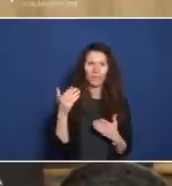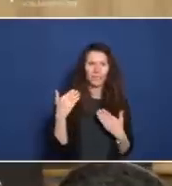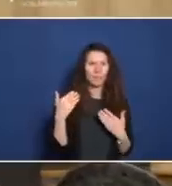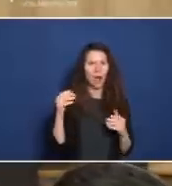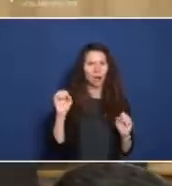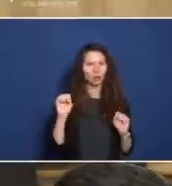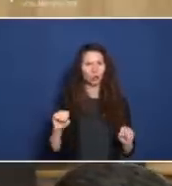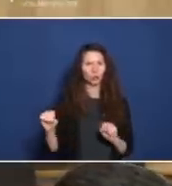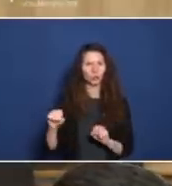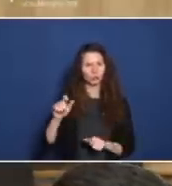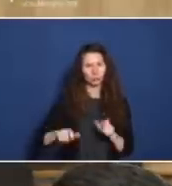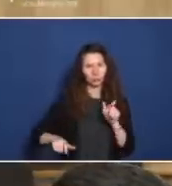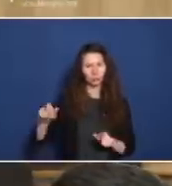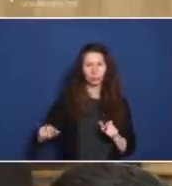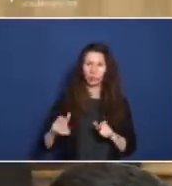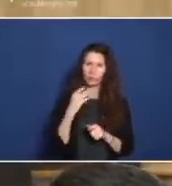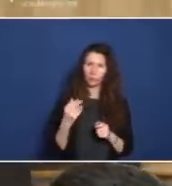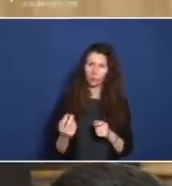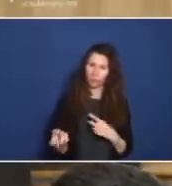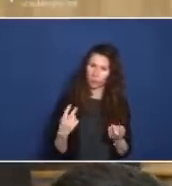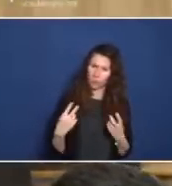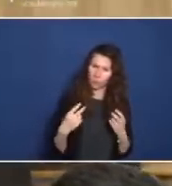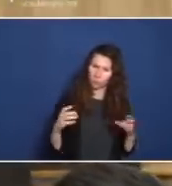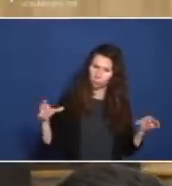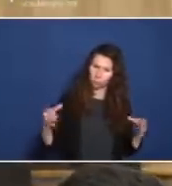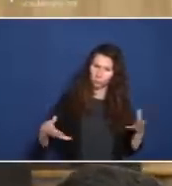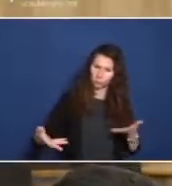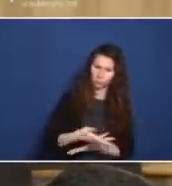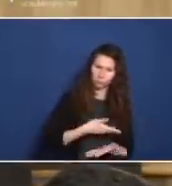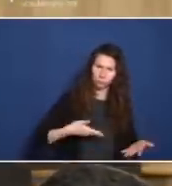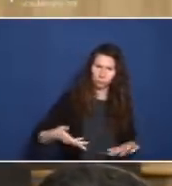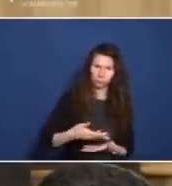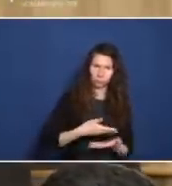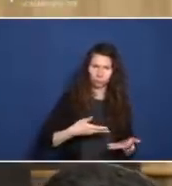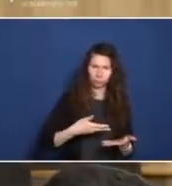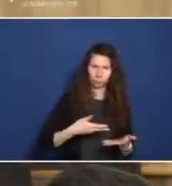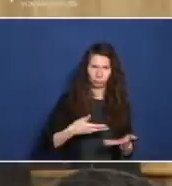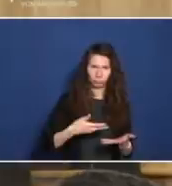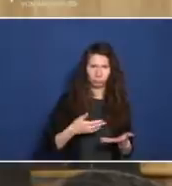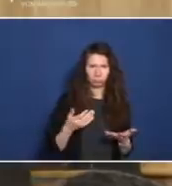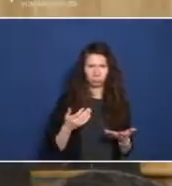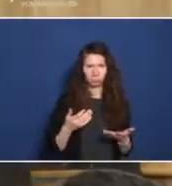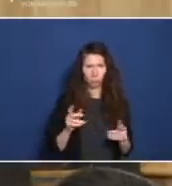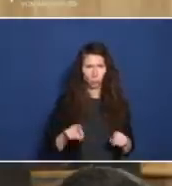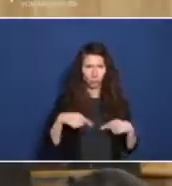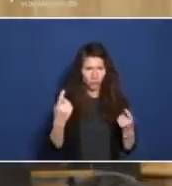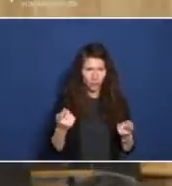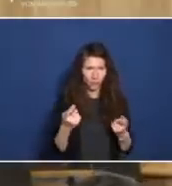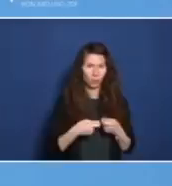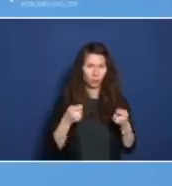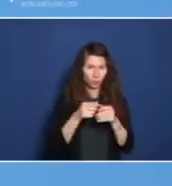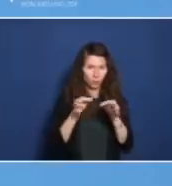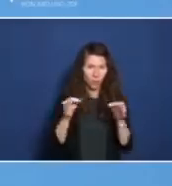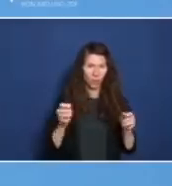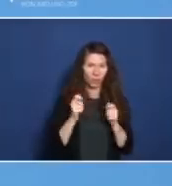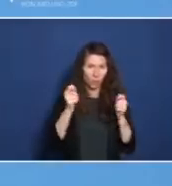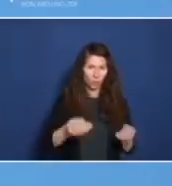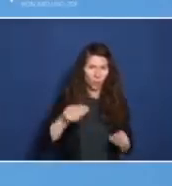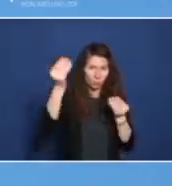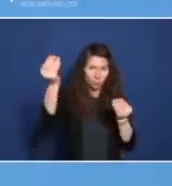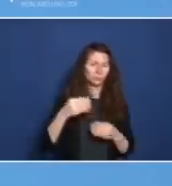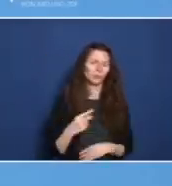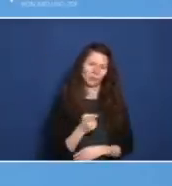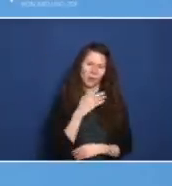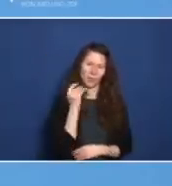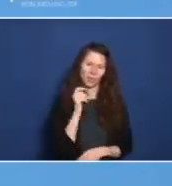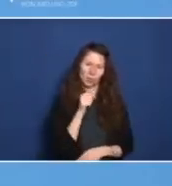Klimaschützer, bevor tatsächlich Sie mit diesem Vorschlag dann vor den Bundestag gehen? Wir sprechen viel mit jungen